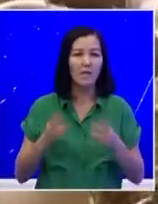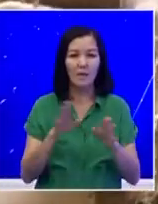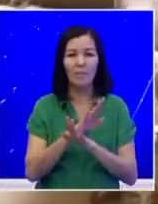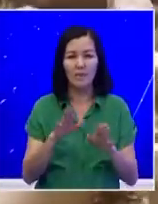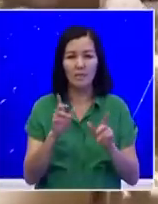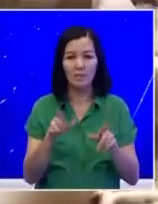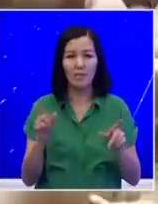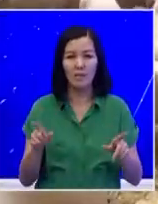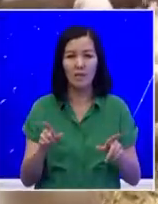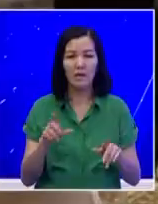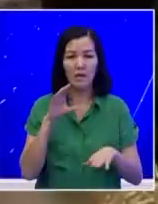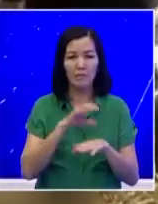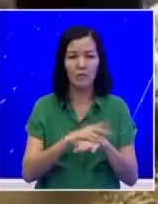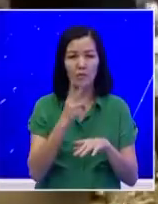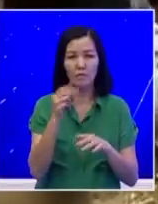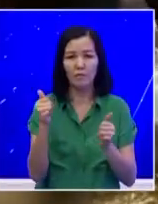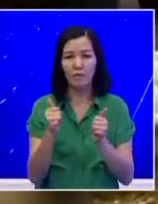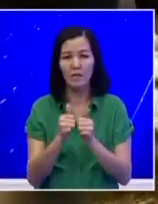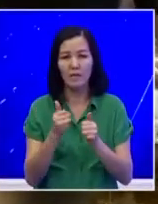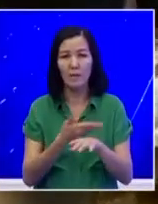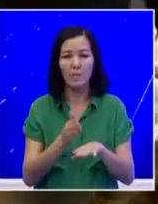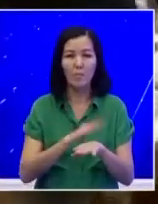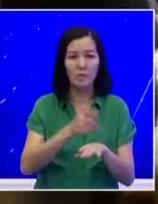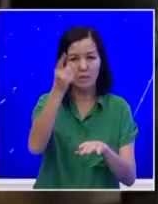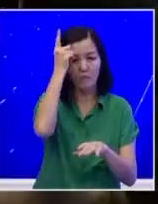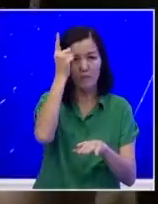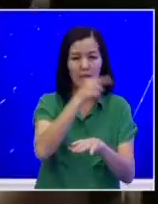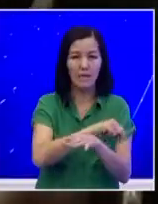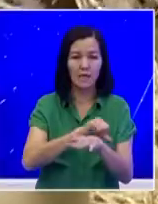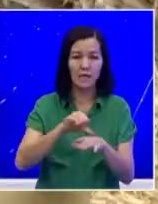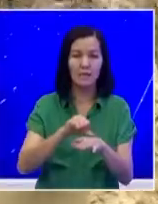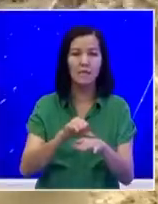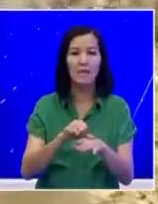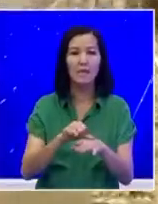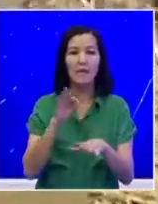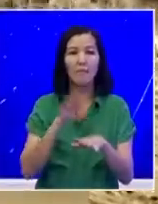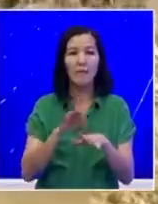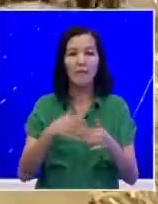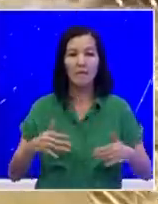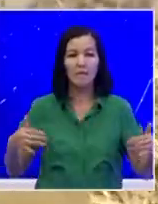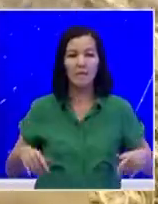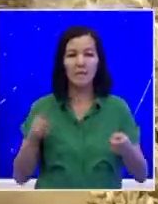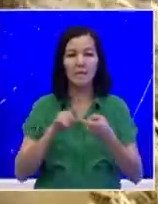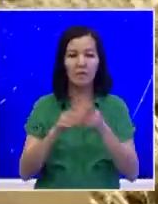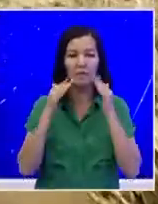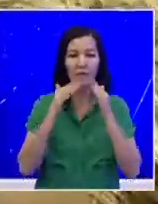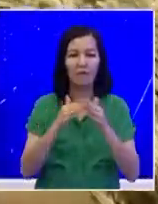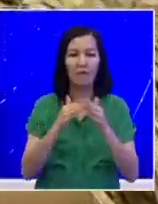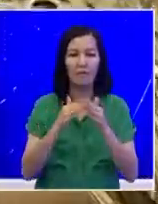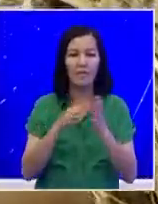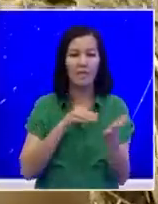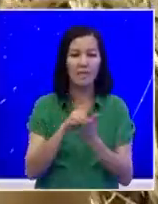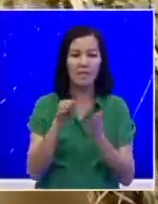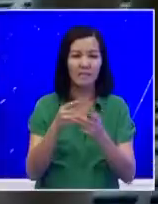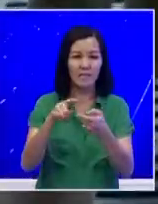человека, обнаружили в 2 шагах от польско-немецкой границы. Болезнь передается от диких животных на фермы. Так заражаются